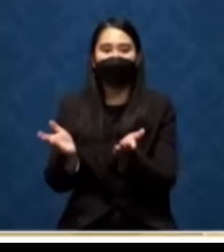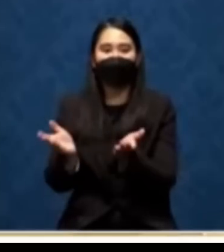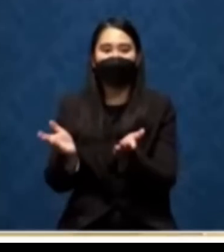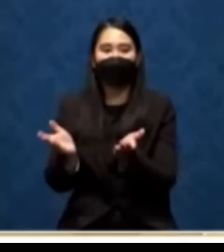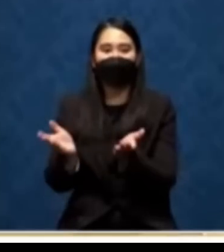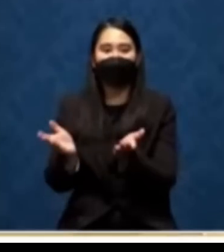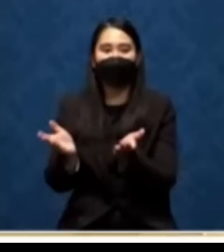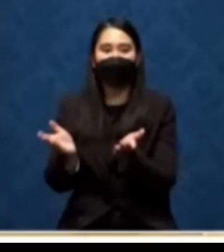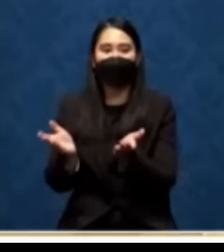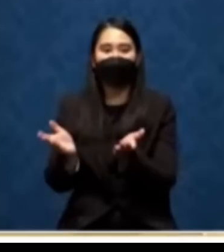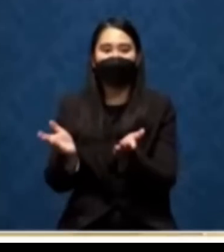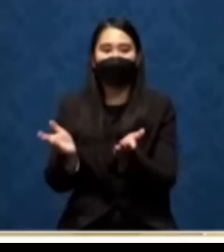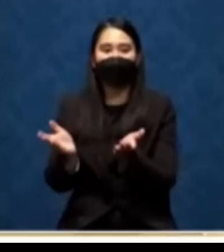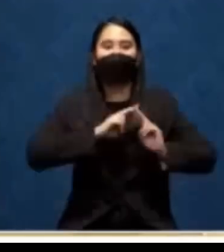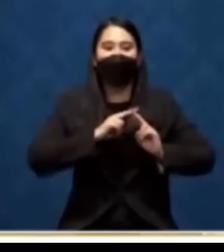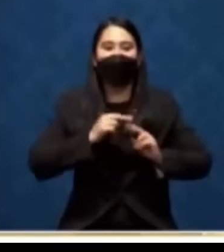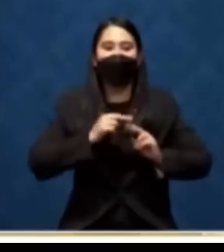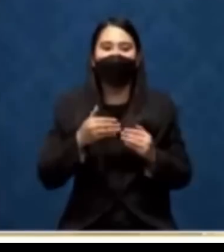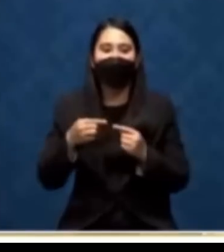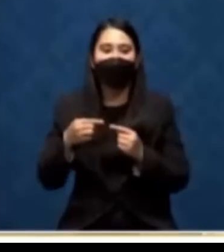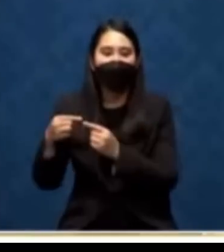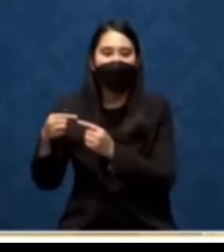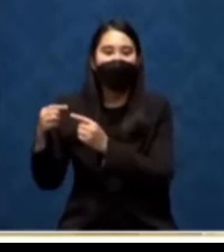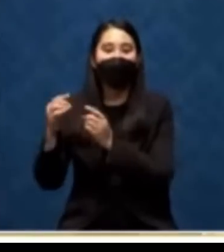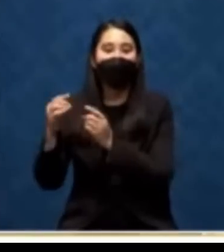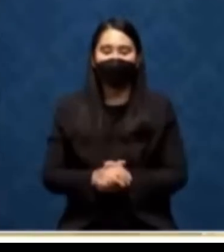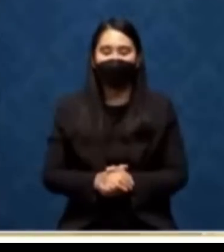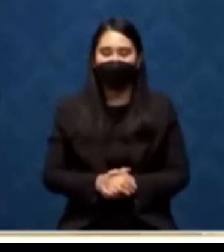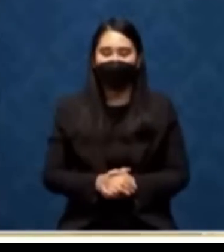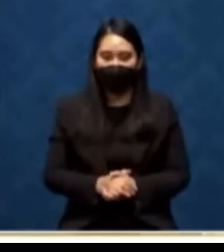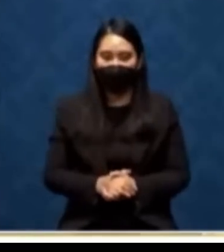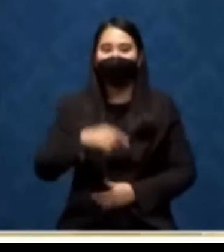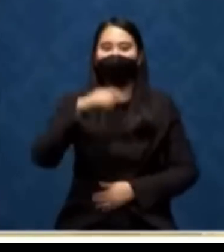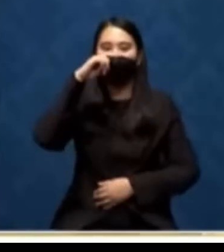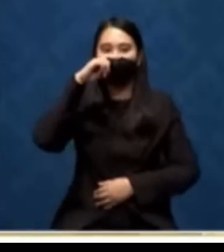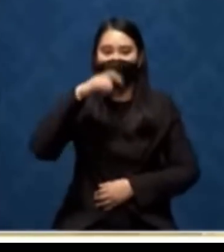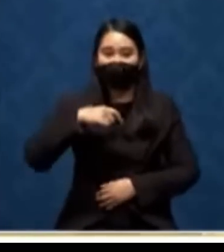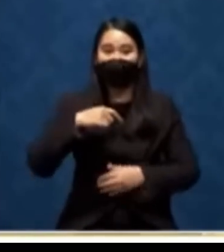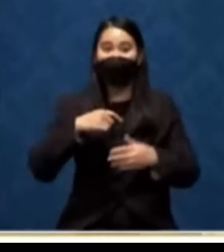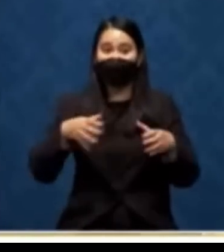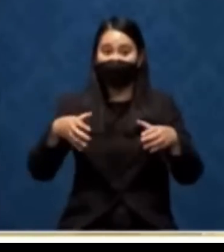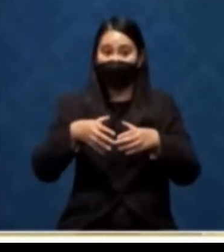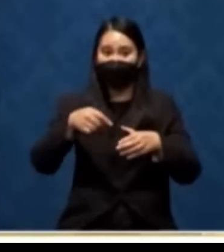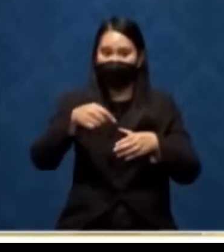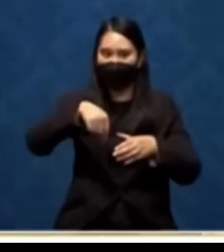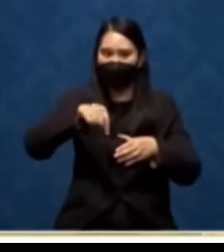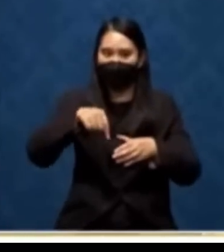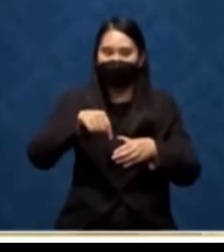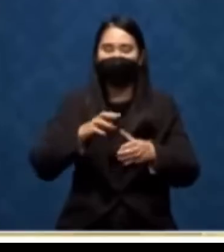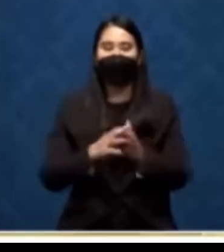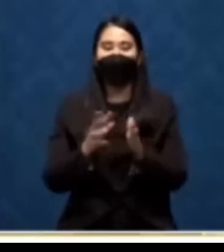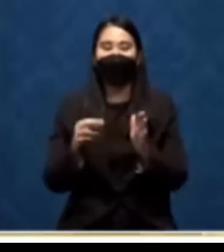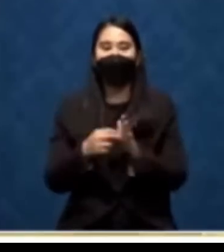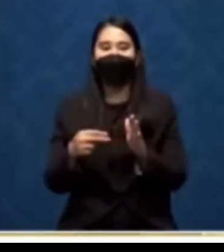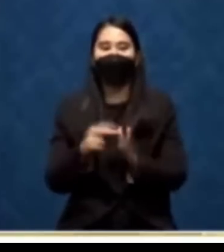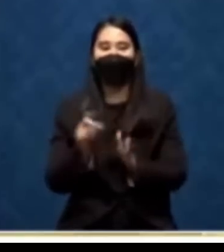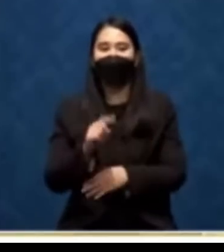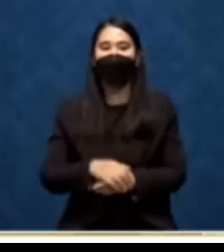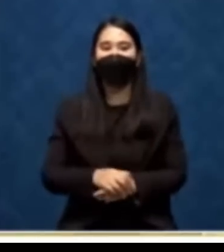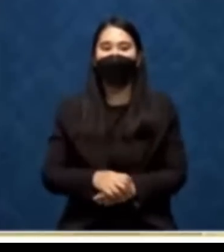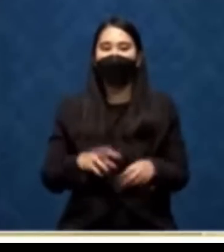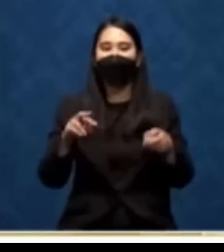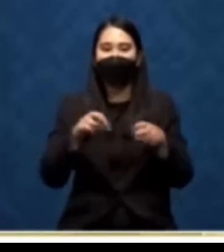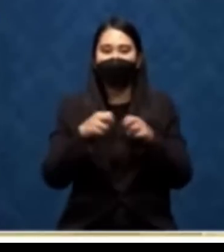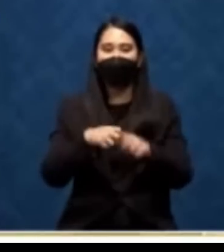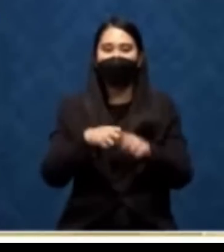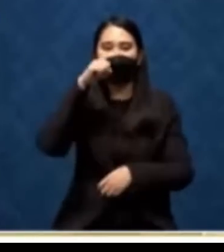ให้กับตัวเองต่อไปตราบใดที่ไทยเทาพวกนี้ยังมีอยู่อาชญากรรมทั้งในชาติ